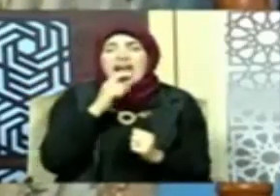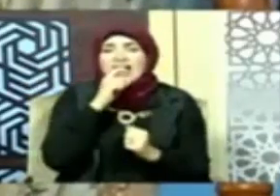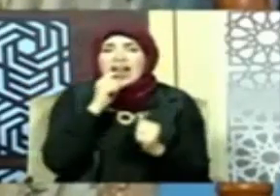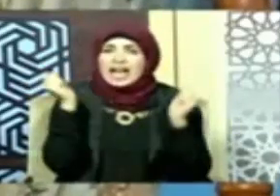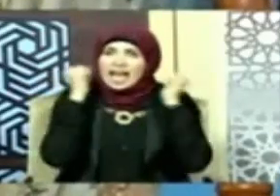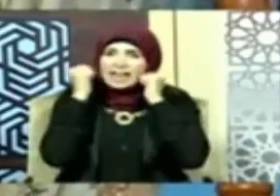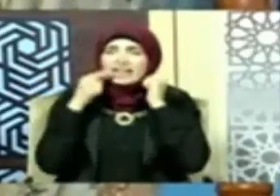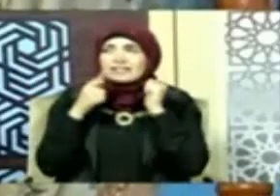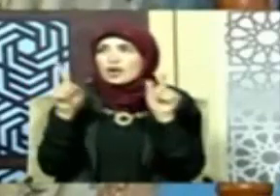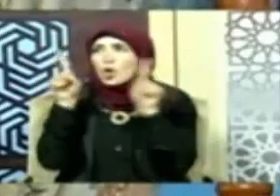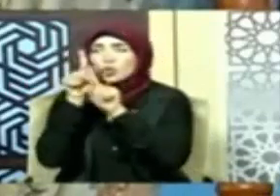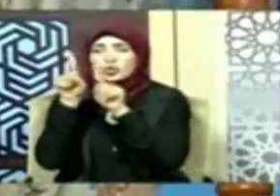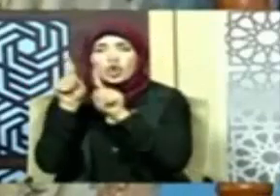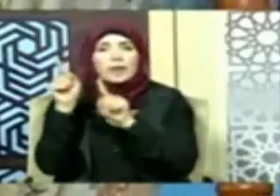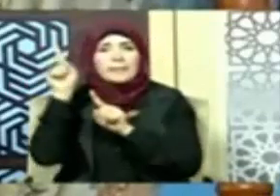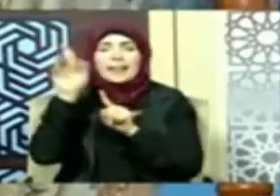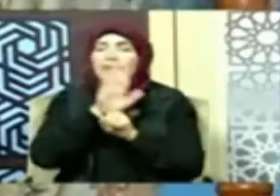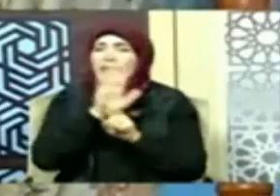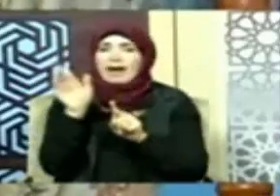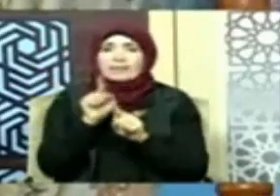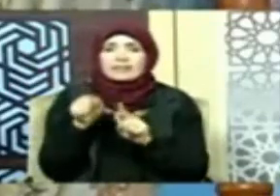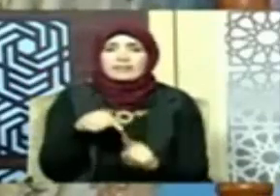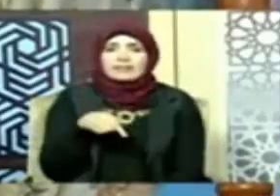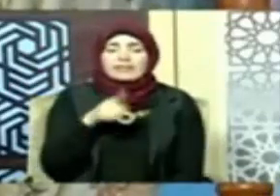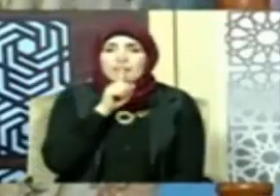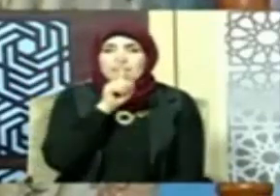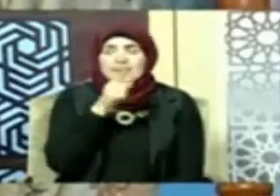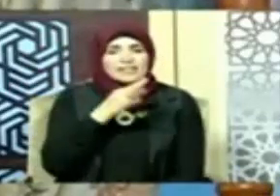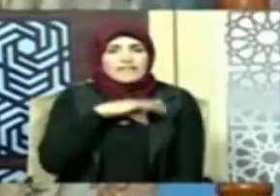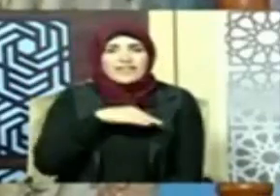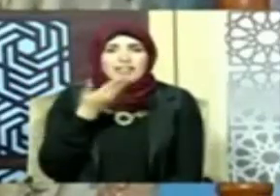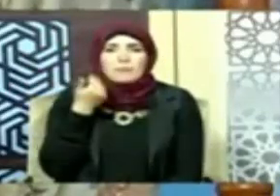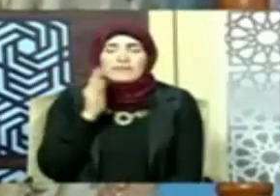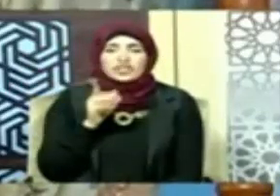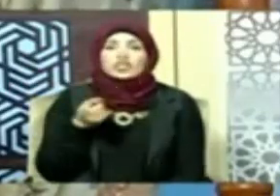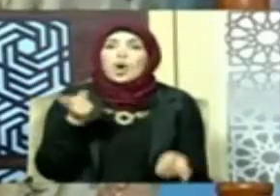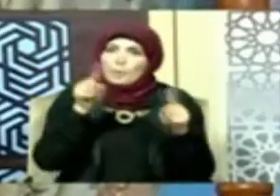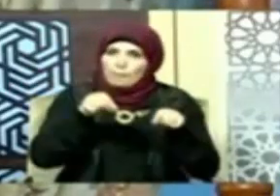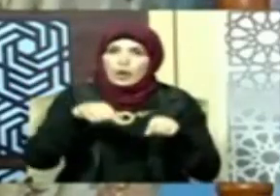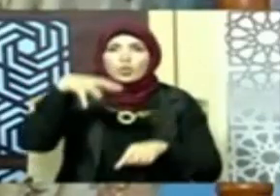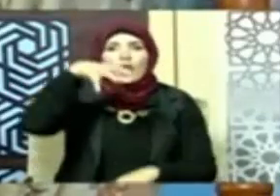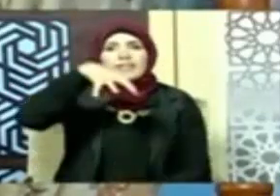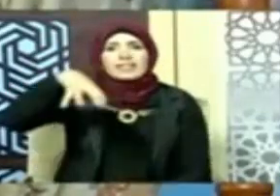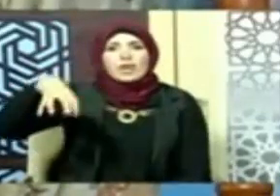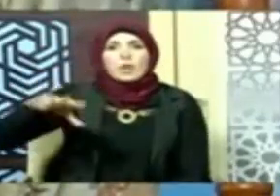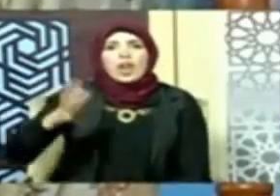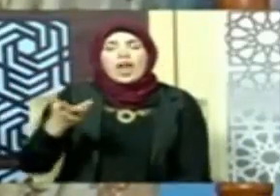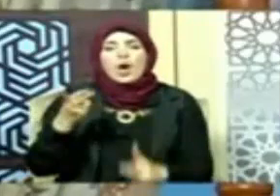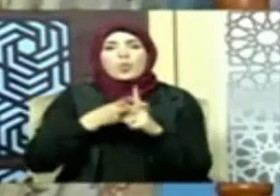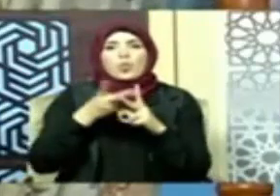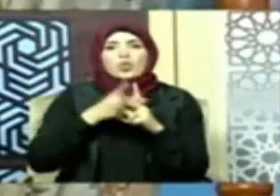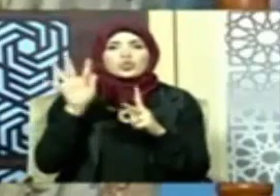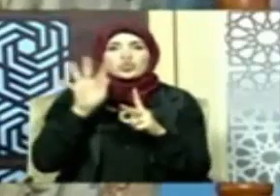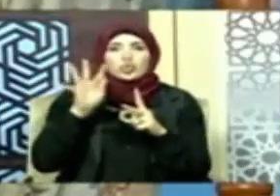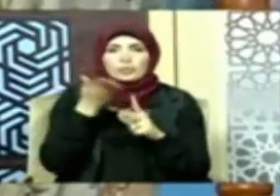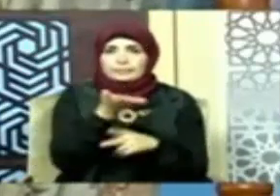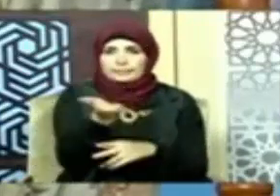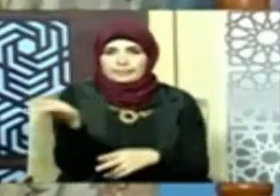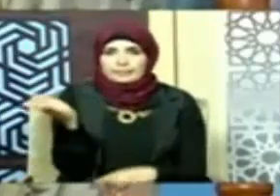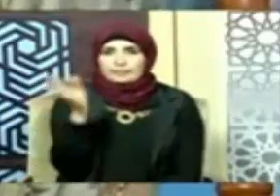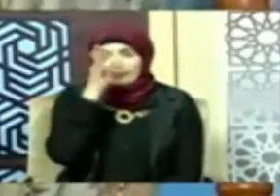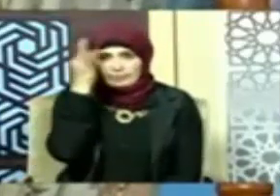الله وما كان منتصرا. كذلك الدول أو الأمم إذا